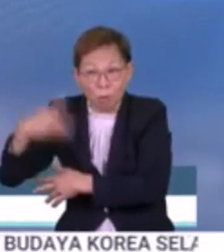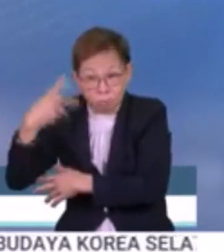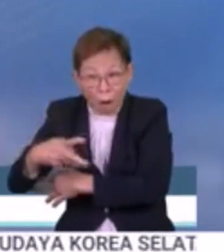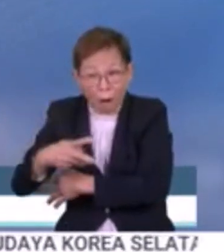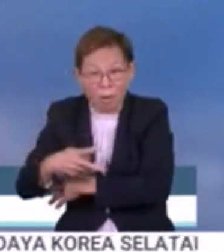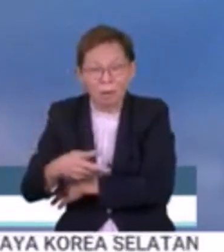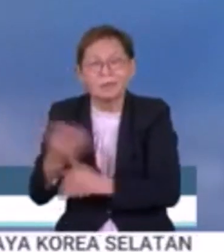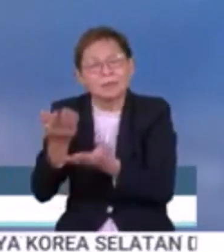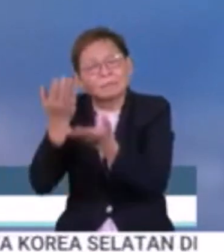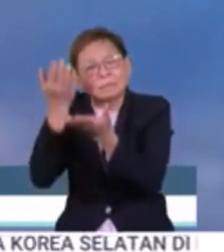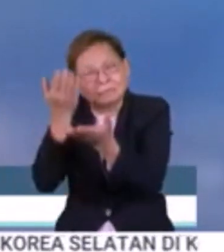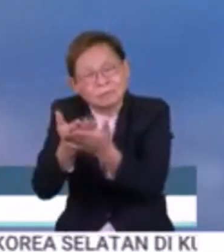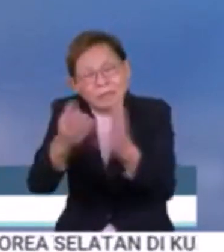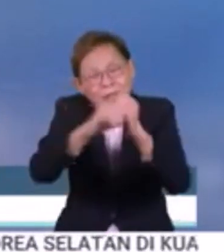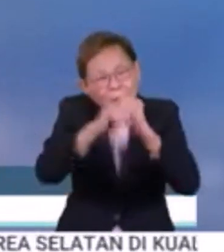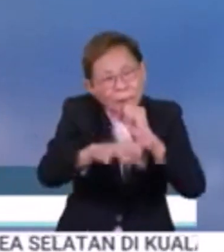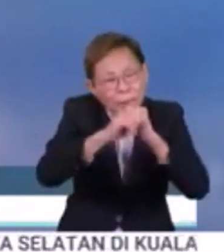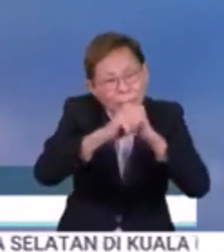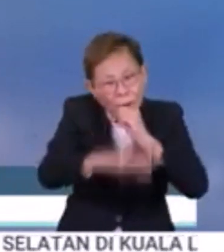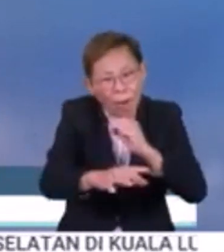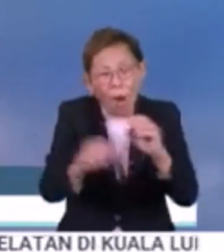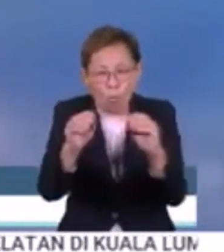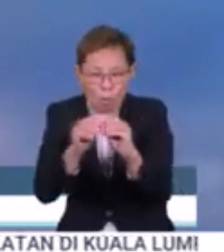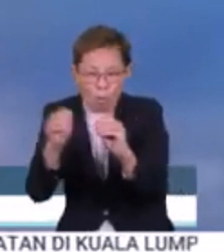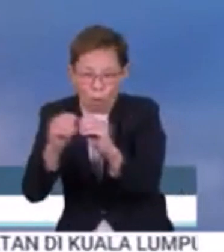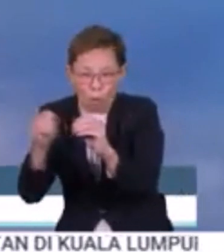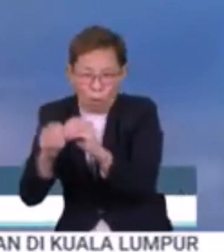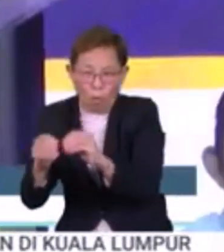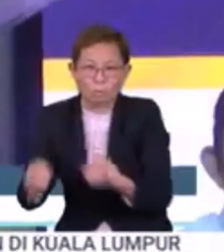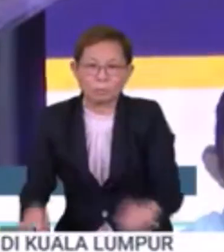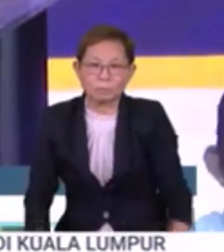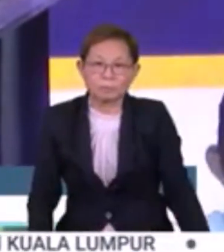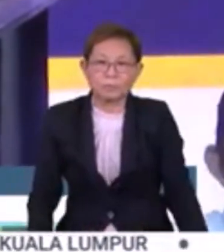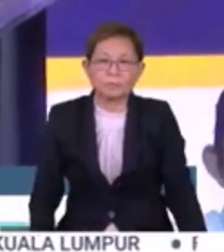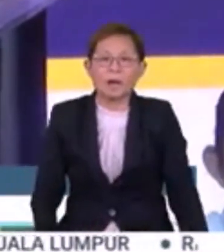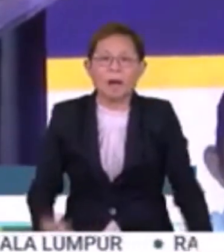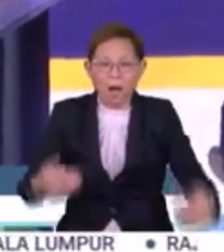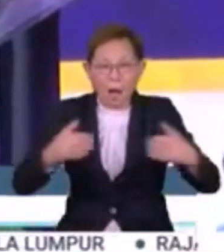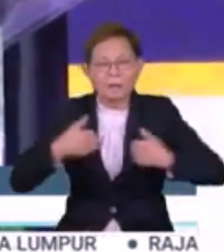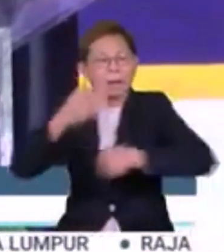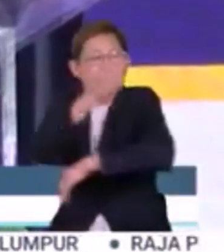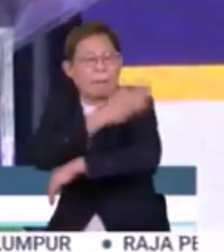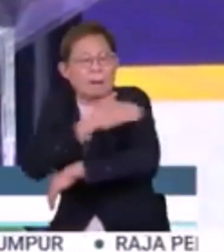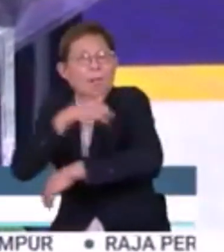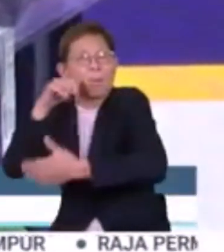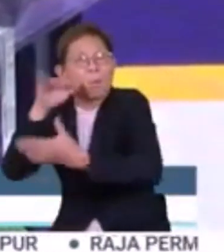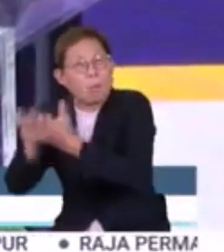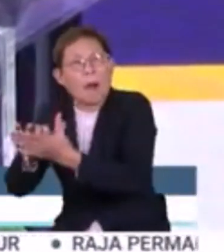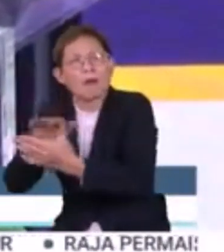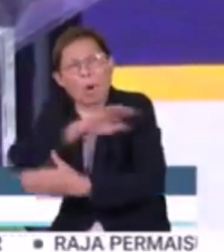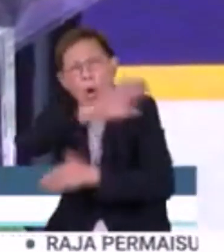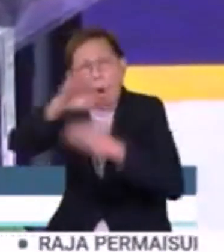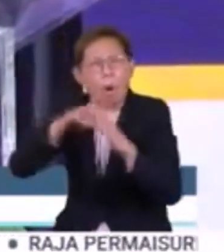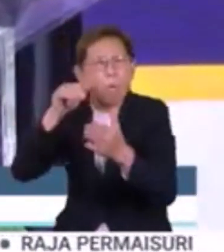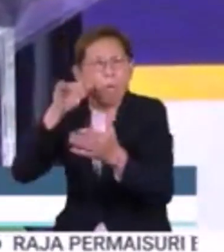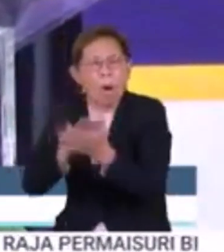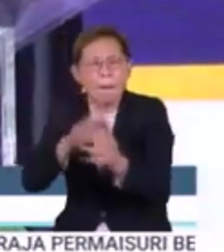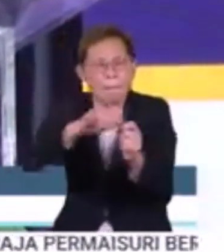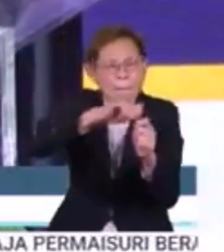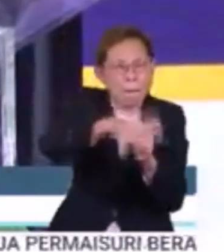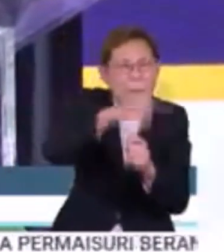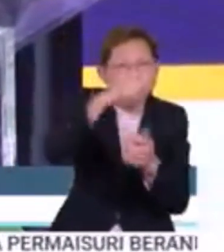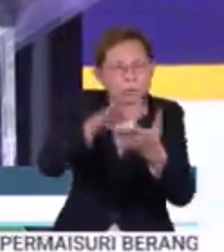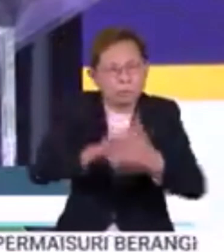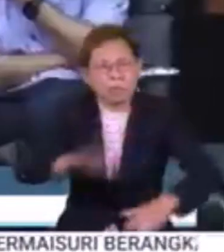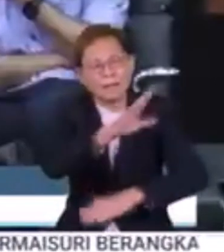Ismail menyarankan kempen promosi dipergiat. Beliau turut menyeru suri rumah untuk mencarum demi keselamatan